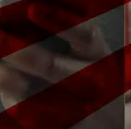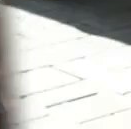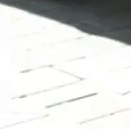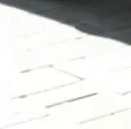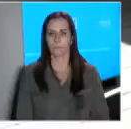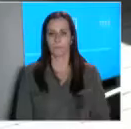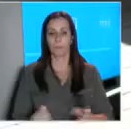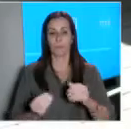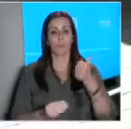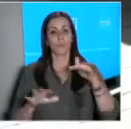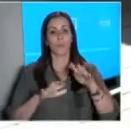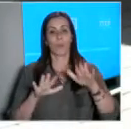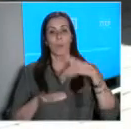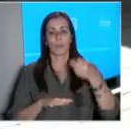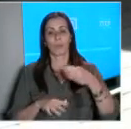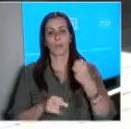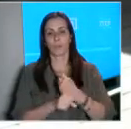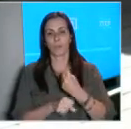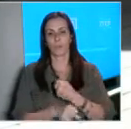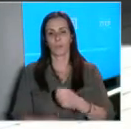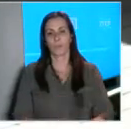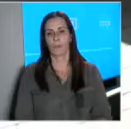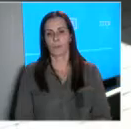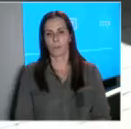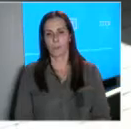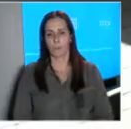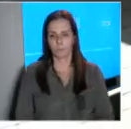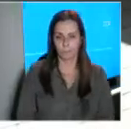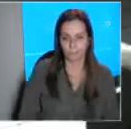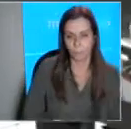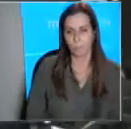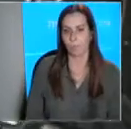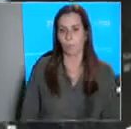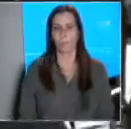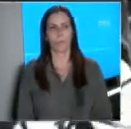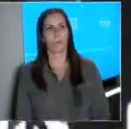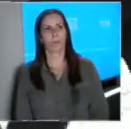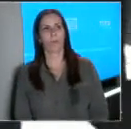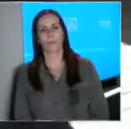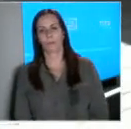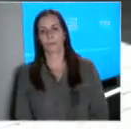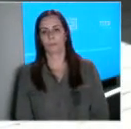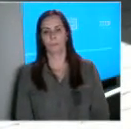מה לדעתך הדבר הראשון שהממשלה החדשה תצטרך לטפל בו?